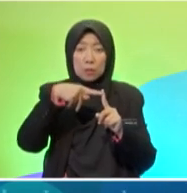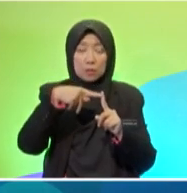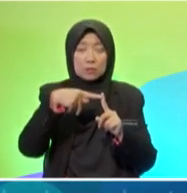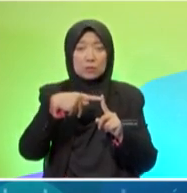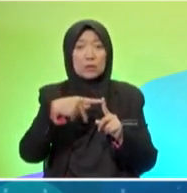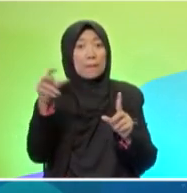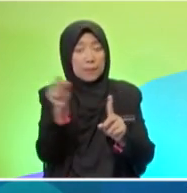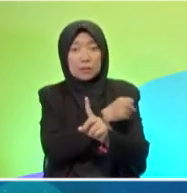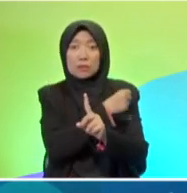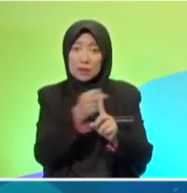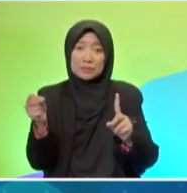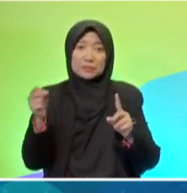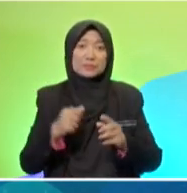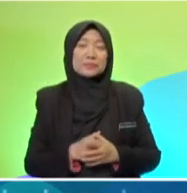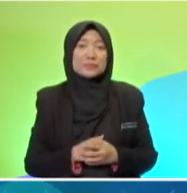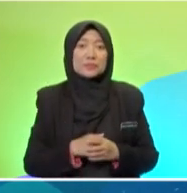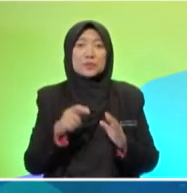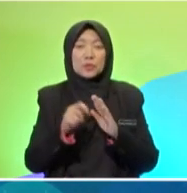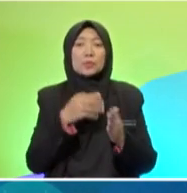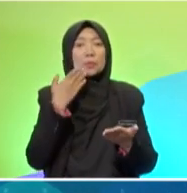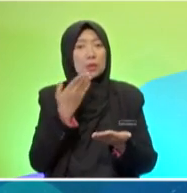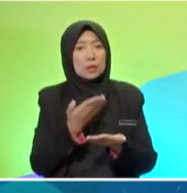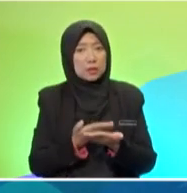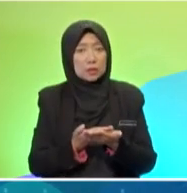kendaraan Oke terbaik